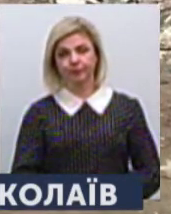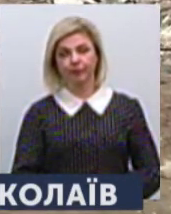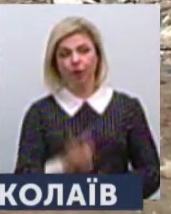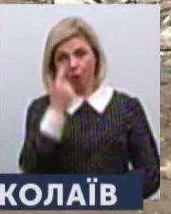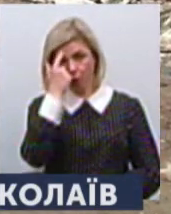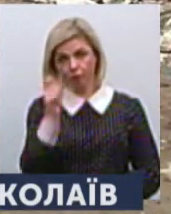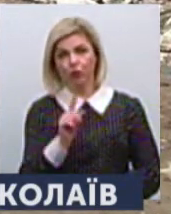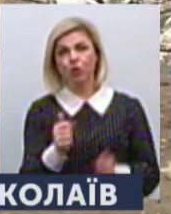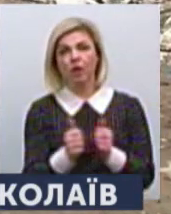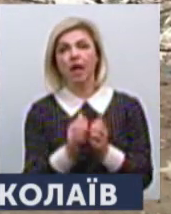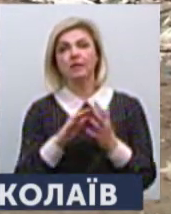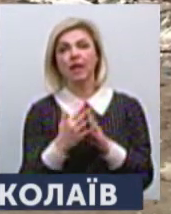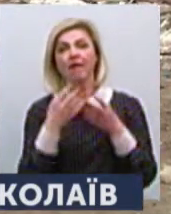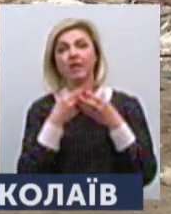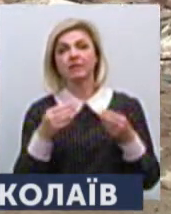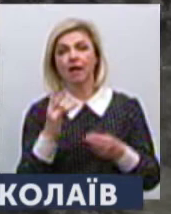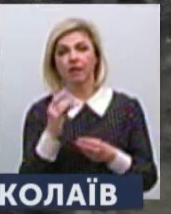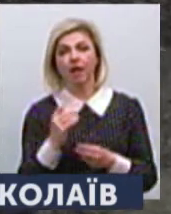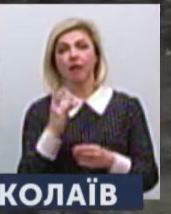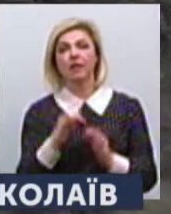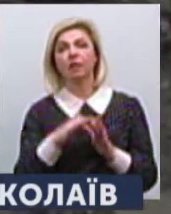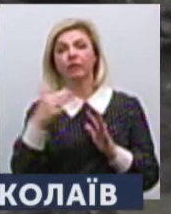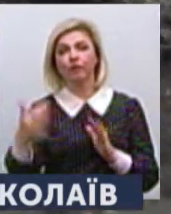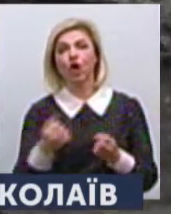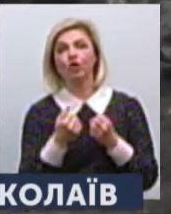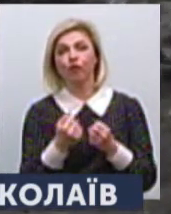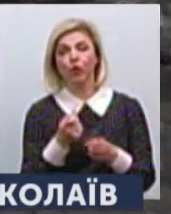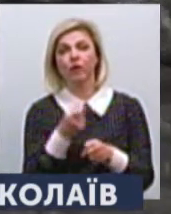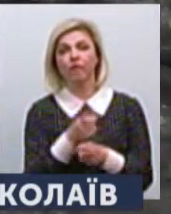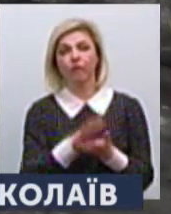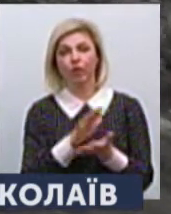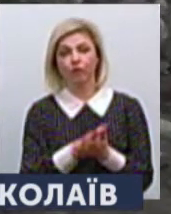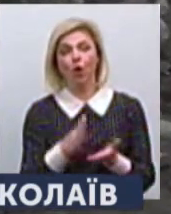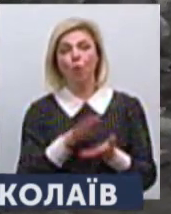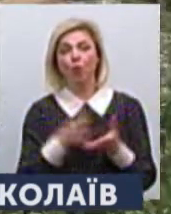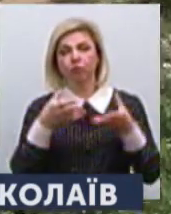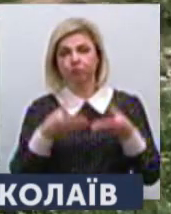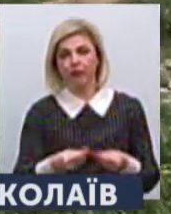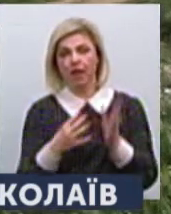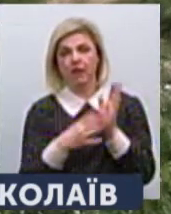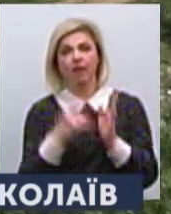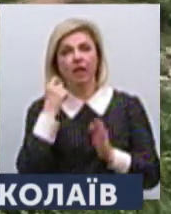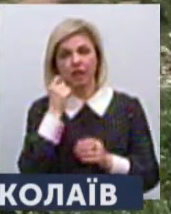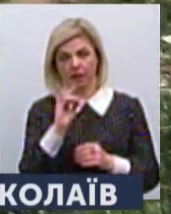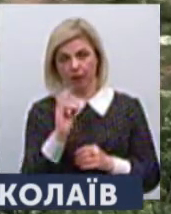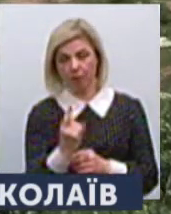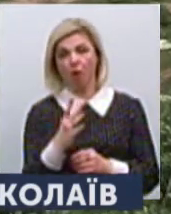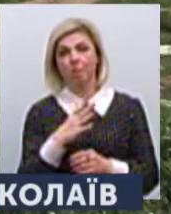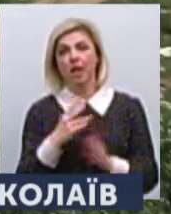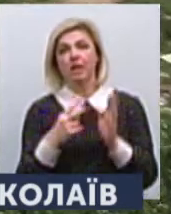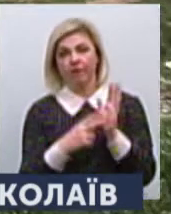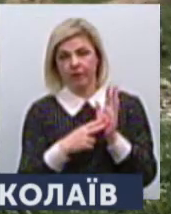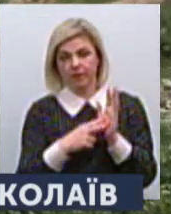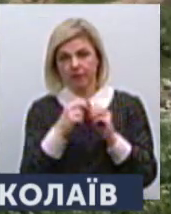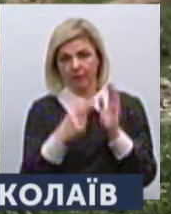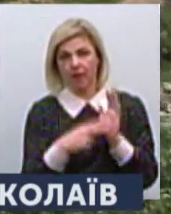Повідомлення про те, що біля села Весняне на звалищі твердих побутових відходів сміттям привалило 9-річну дитину, надійшло до поліції ввечері о 17:22